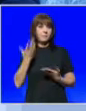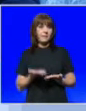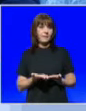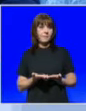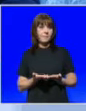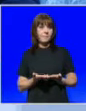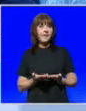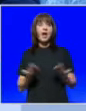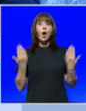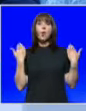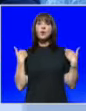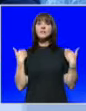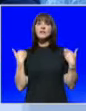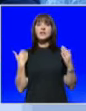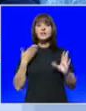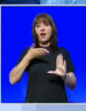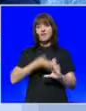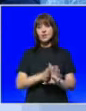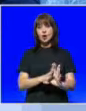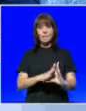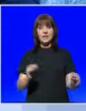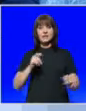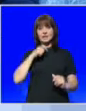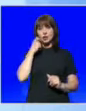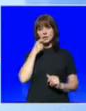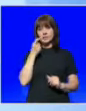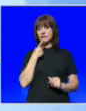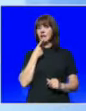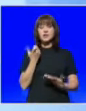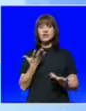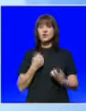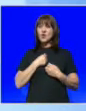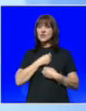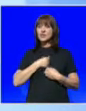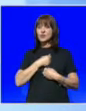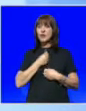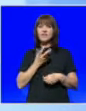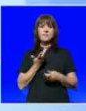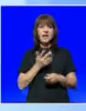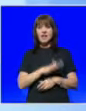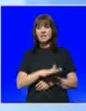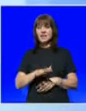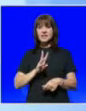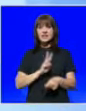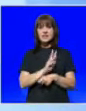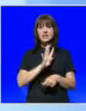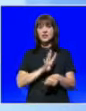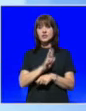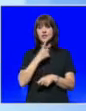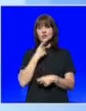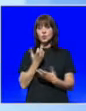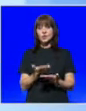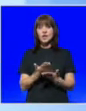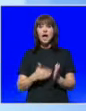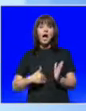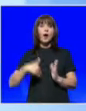в университетите се влиза без изпит. Защо затрудняваме толкова много 13-14 годишните, а